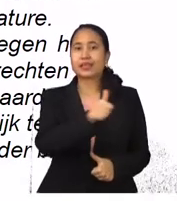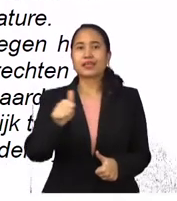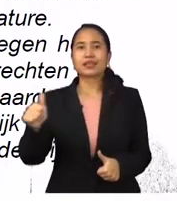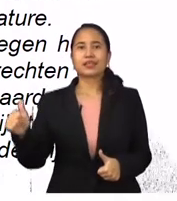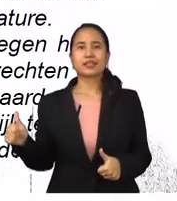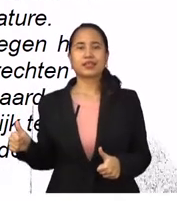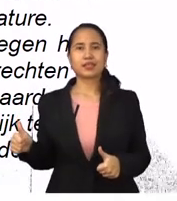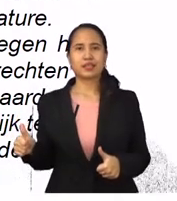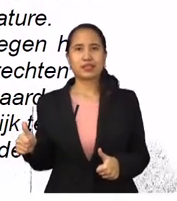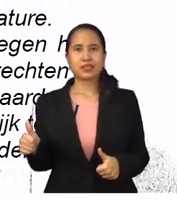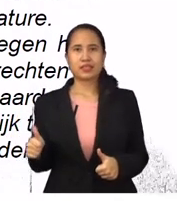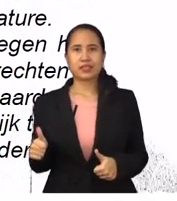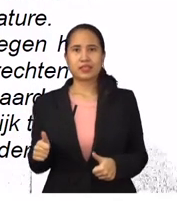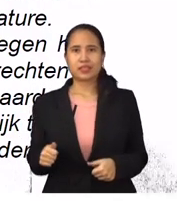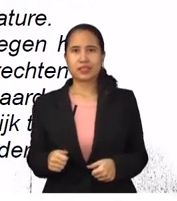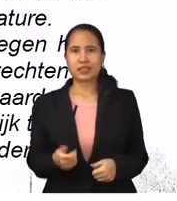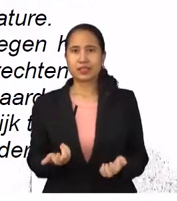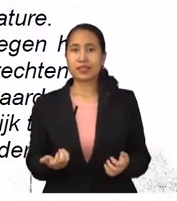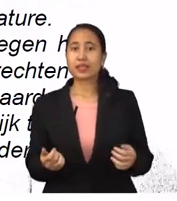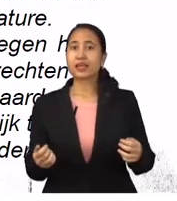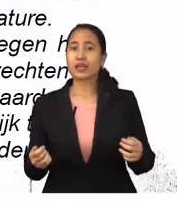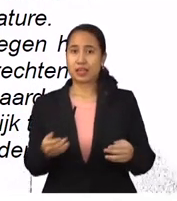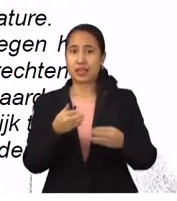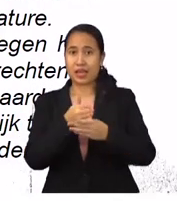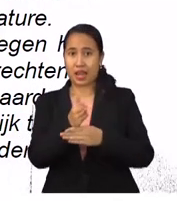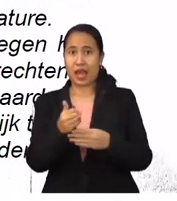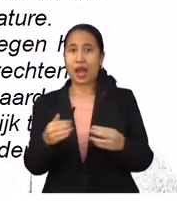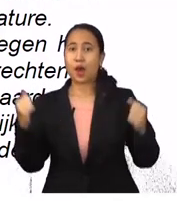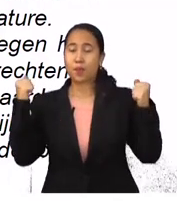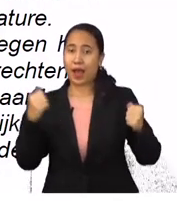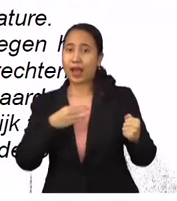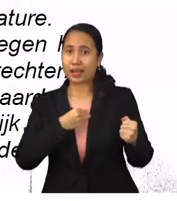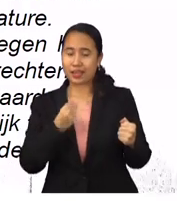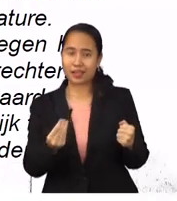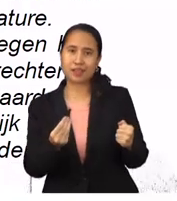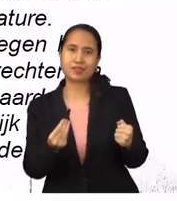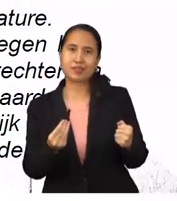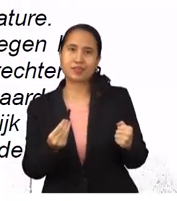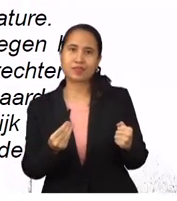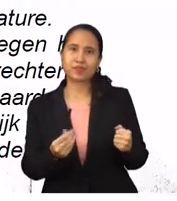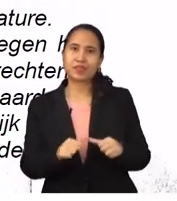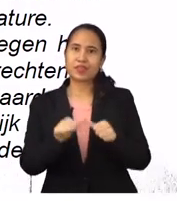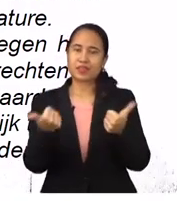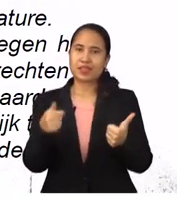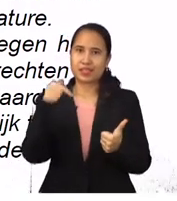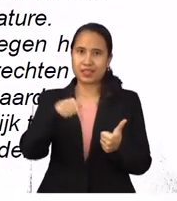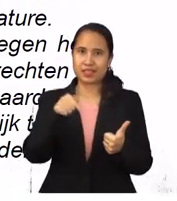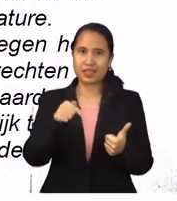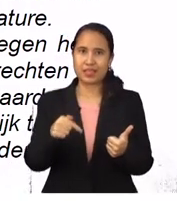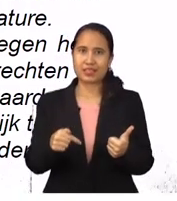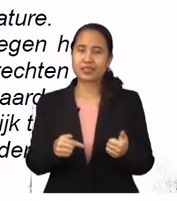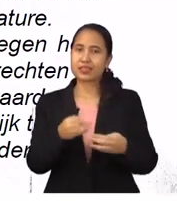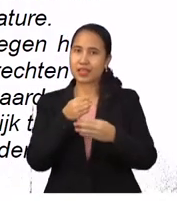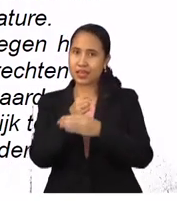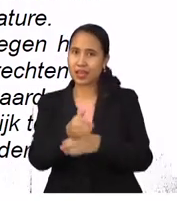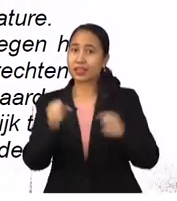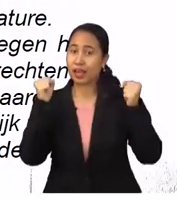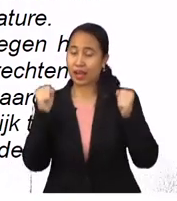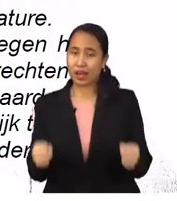die onderworpen is aan hun rechtsmacht het vrije en volledige genot van deze rechten en vrijheden te